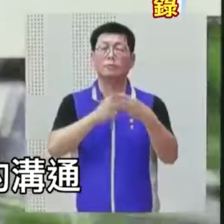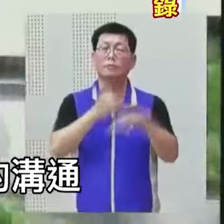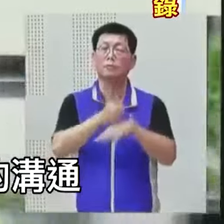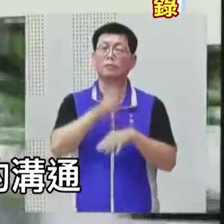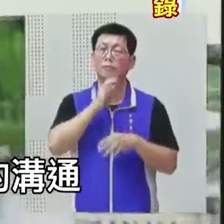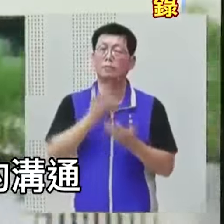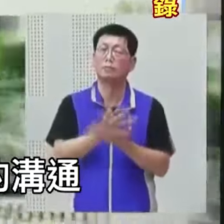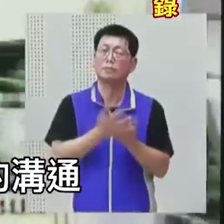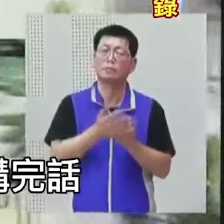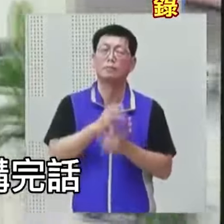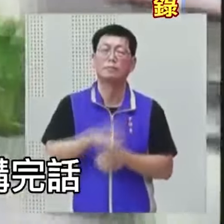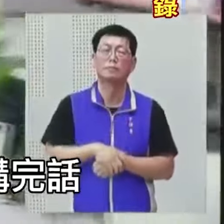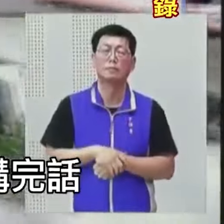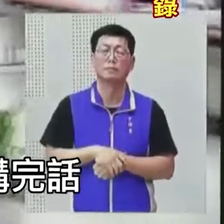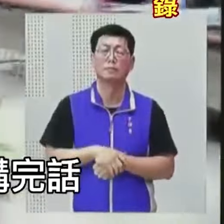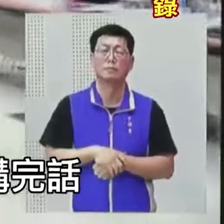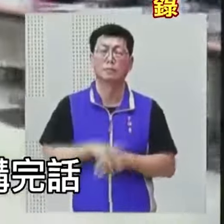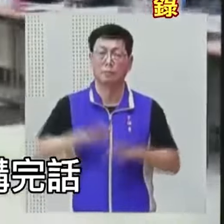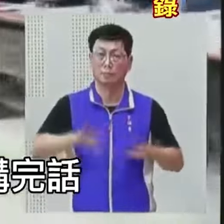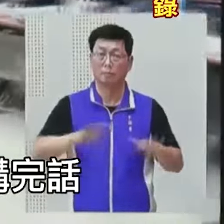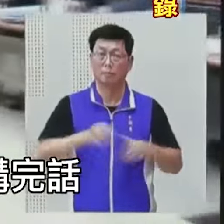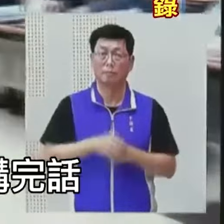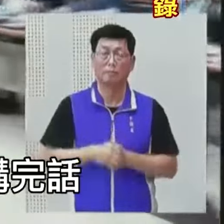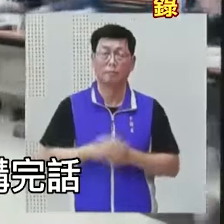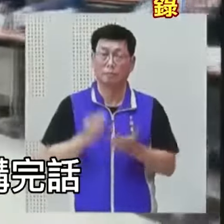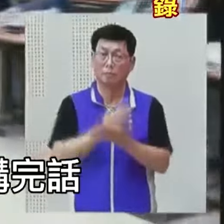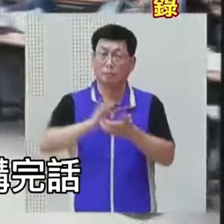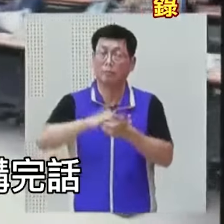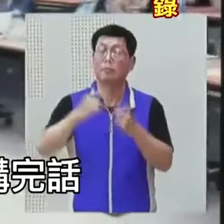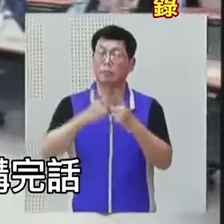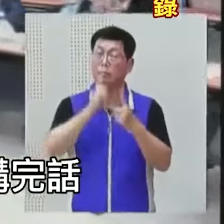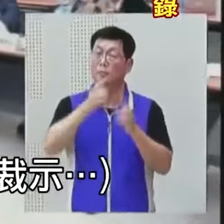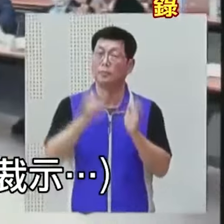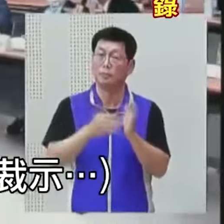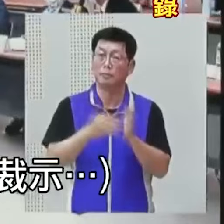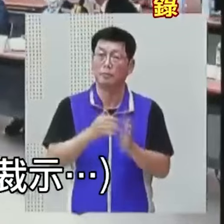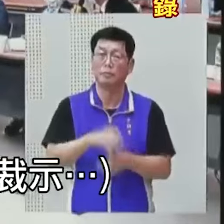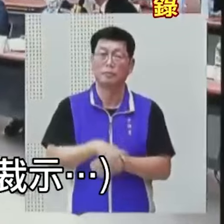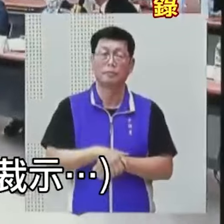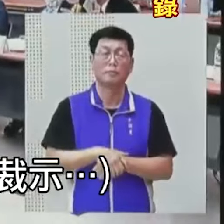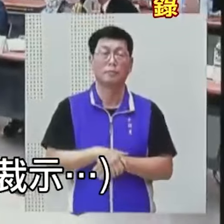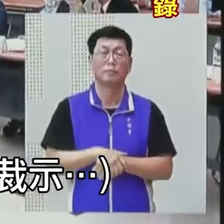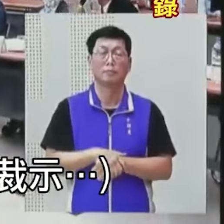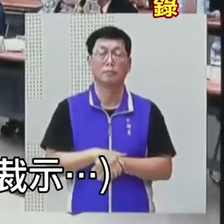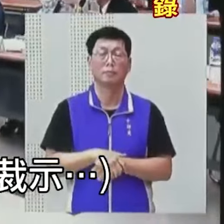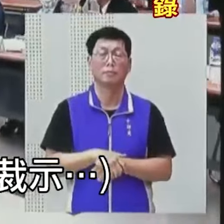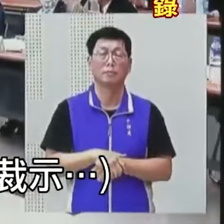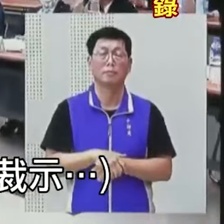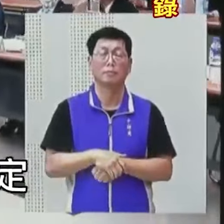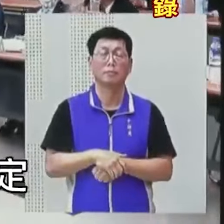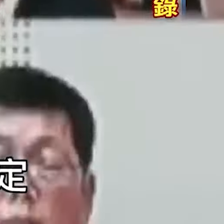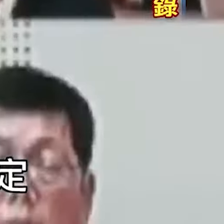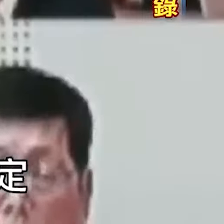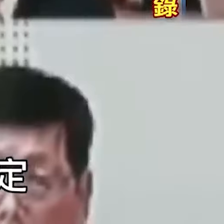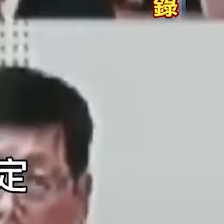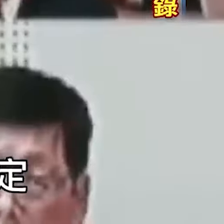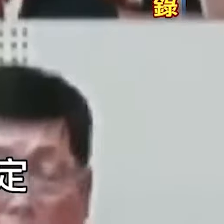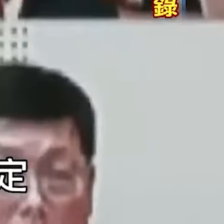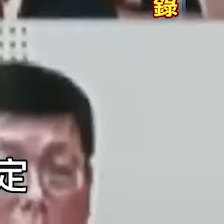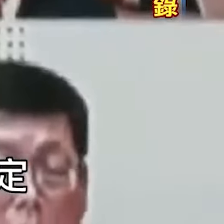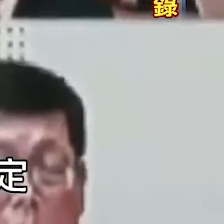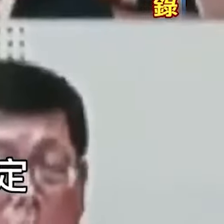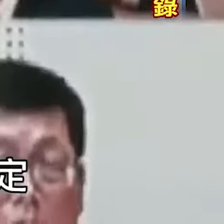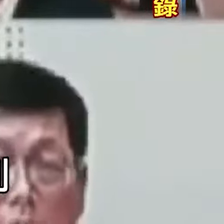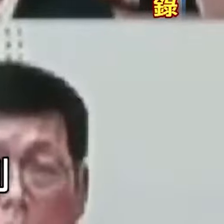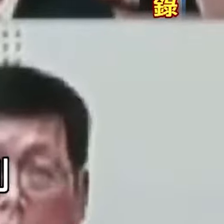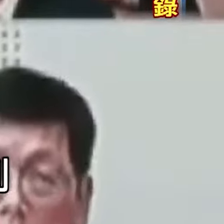席做个两性的沟通。 鉴定人， 我们都是等鉴定完讲完话，我们才讲话的。 我刚已经 还有依照行政程